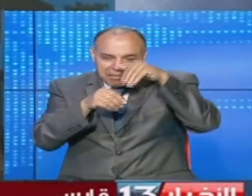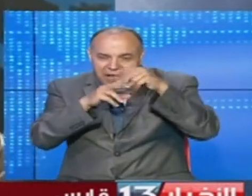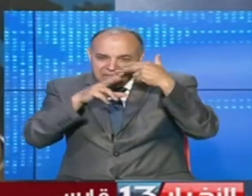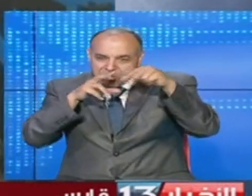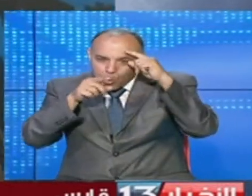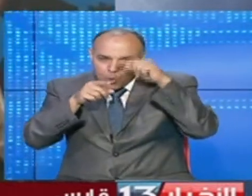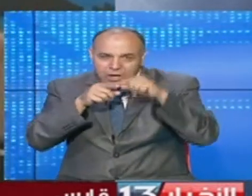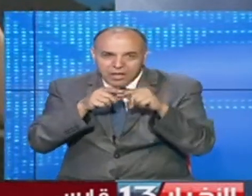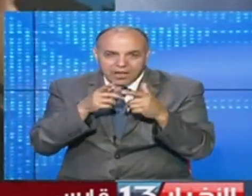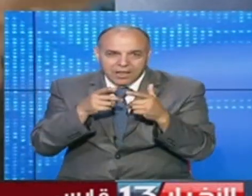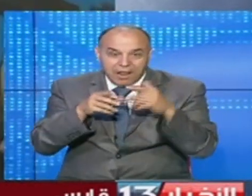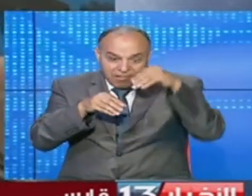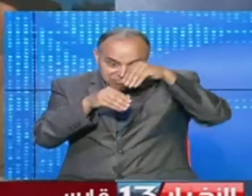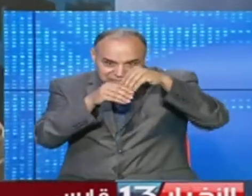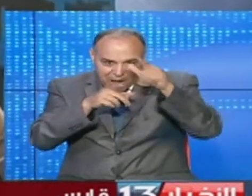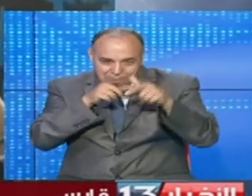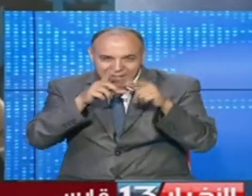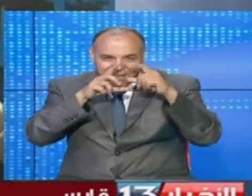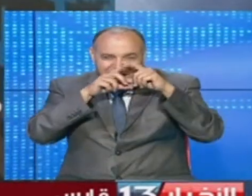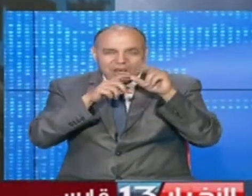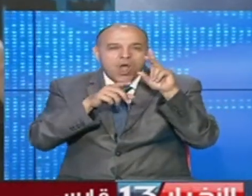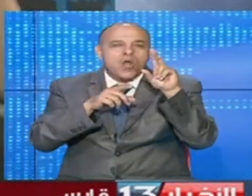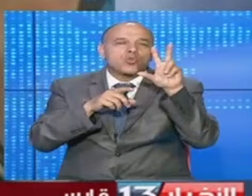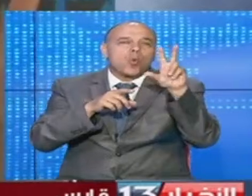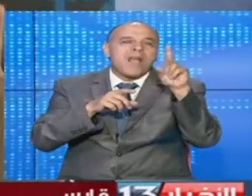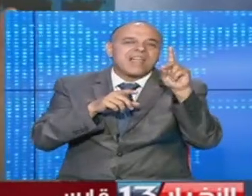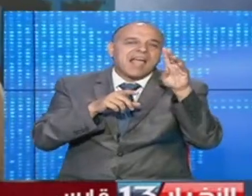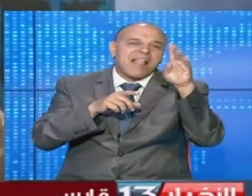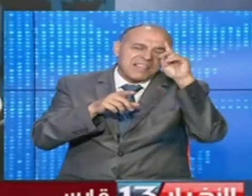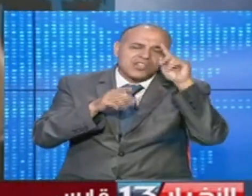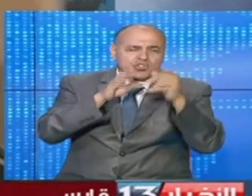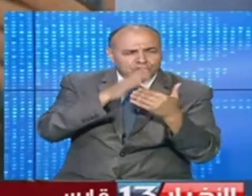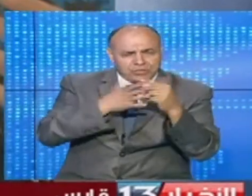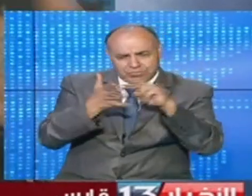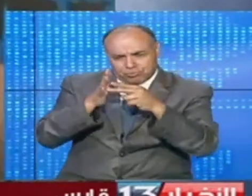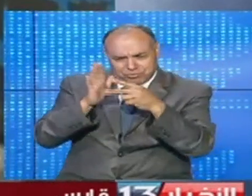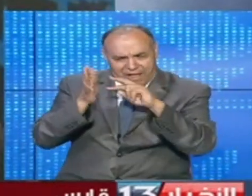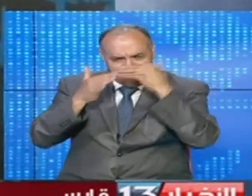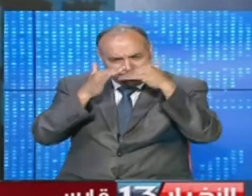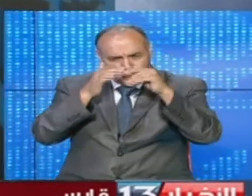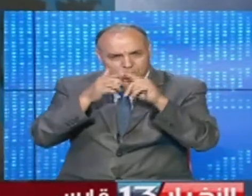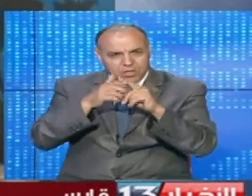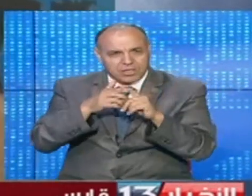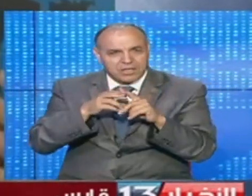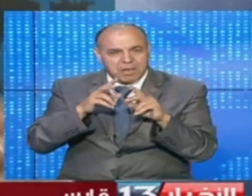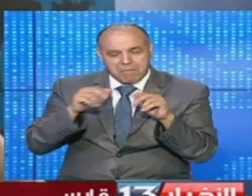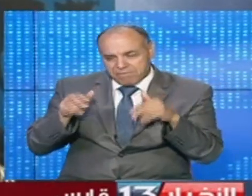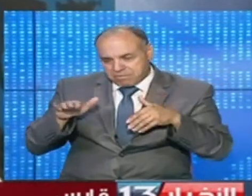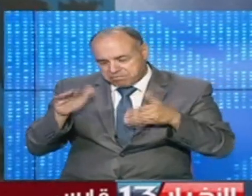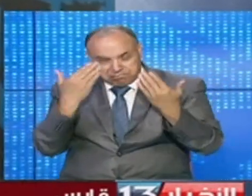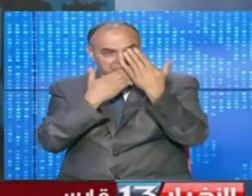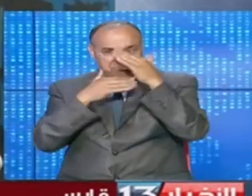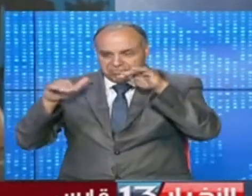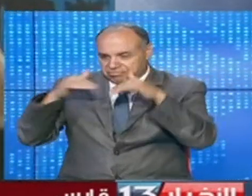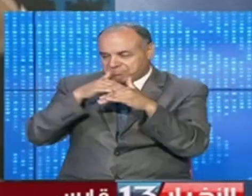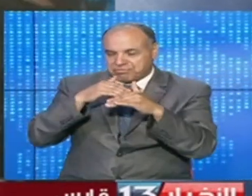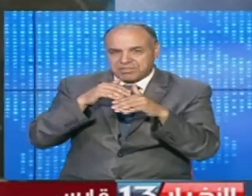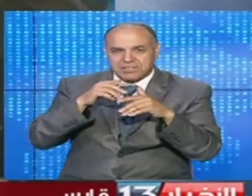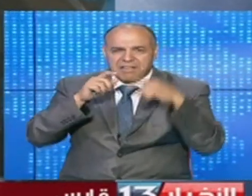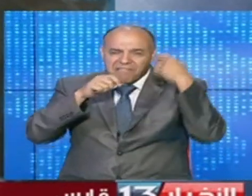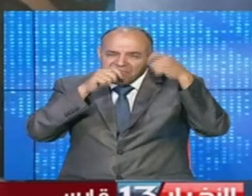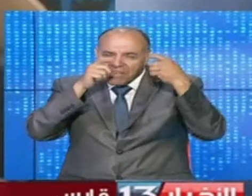ما بيجي موجود في وسط لعبه وقت اللي يشوفوا يعني